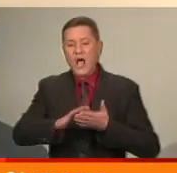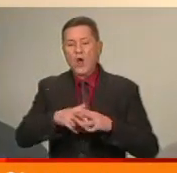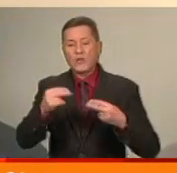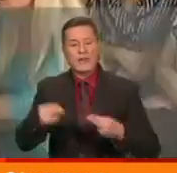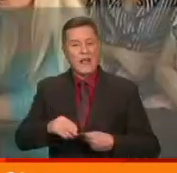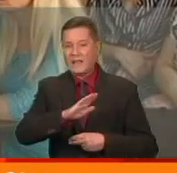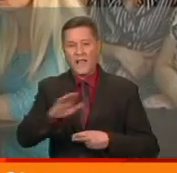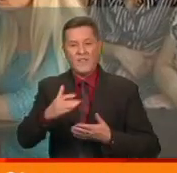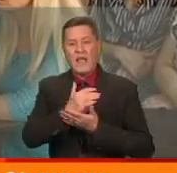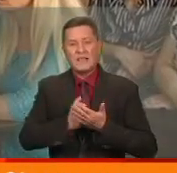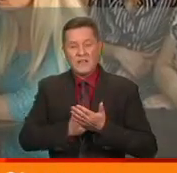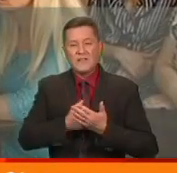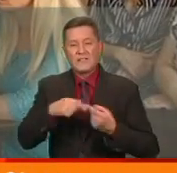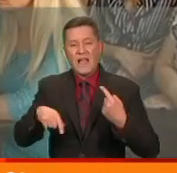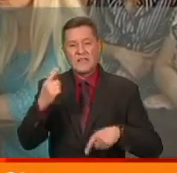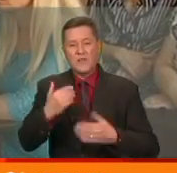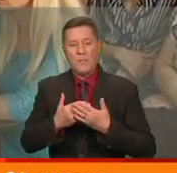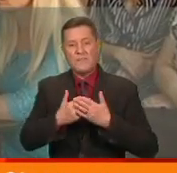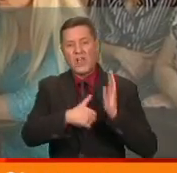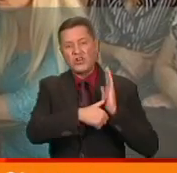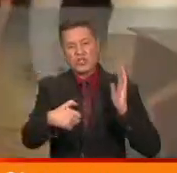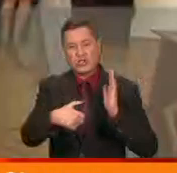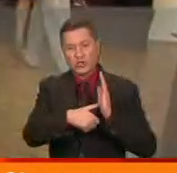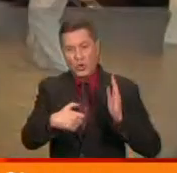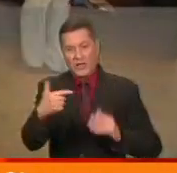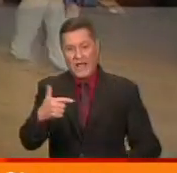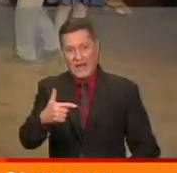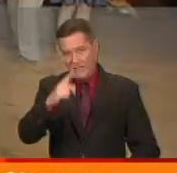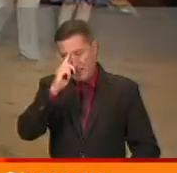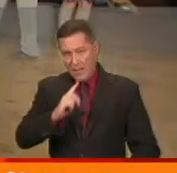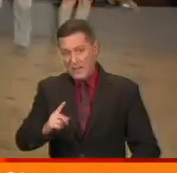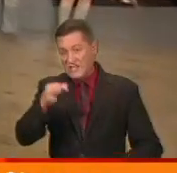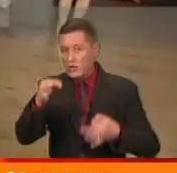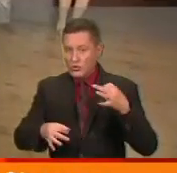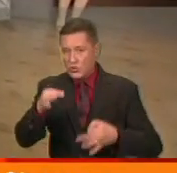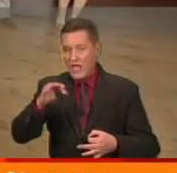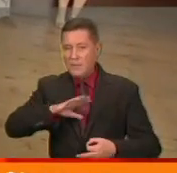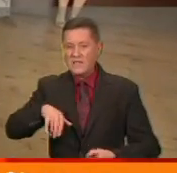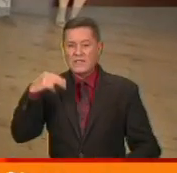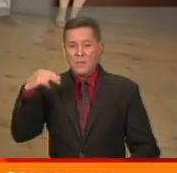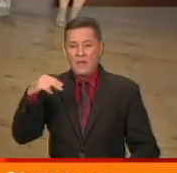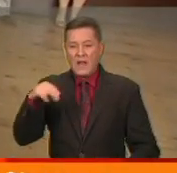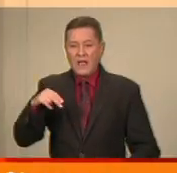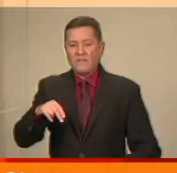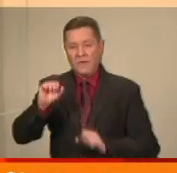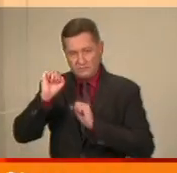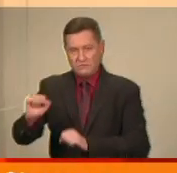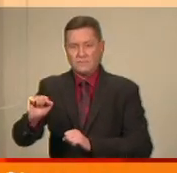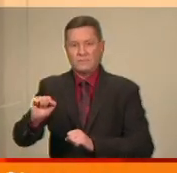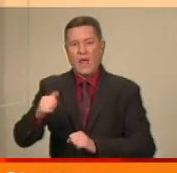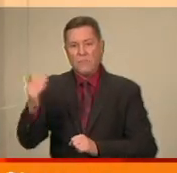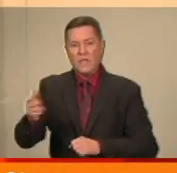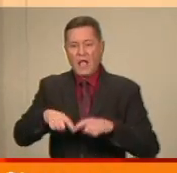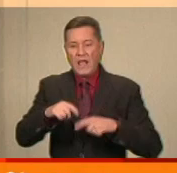не резервіста. Різниця – приблизно 600 гривень на місяць. Та суддя після недовгої перерви стає на бік рідних і